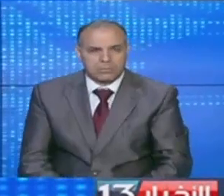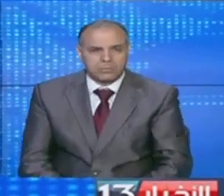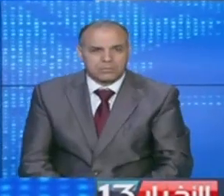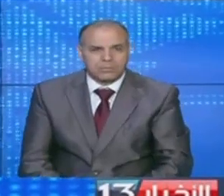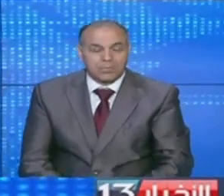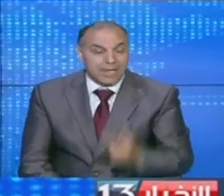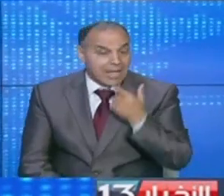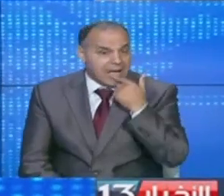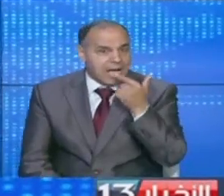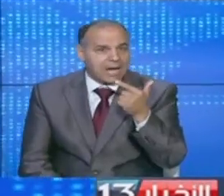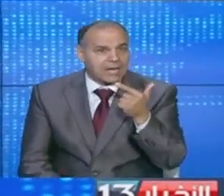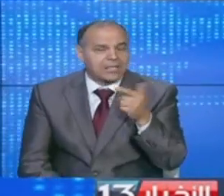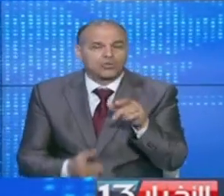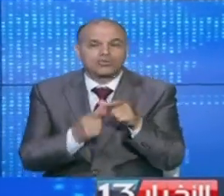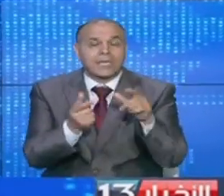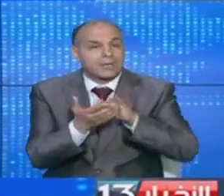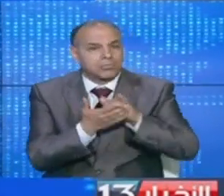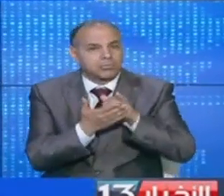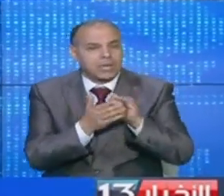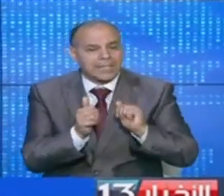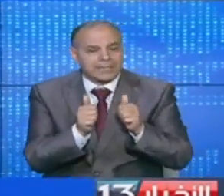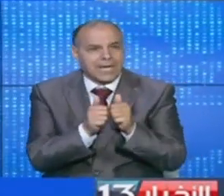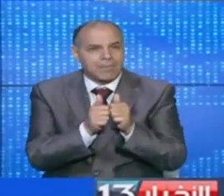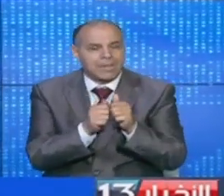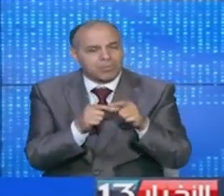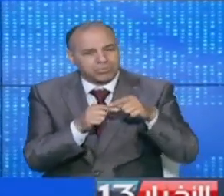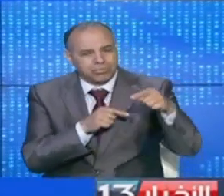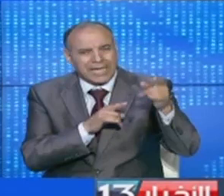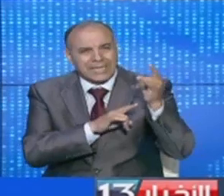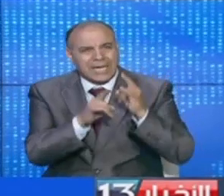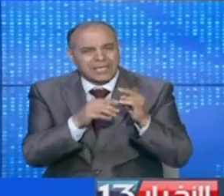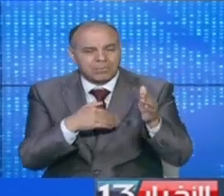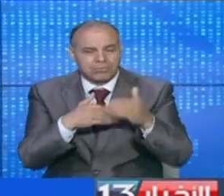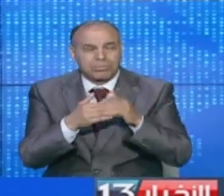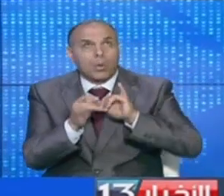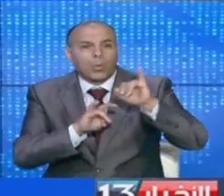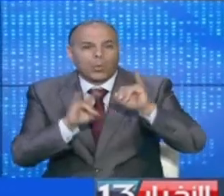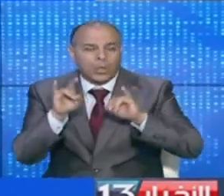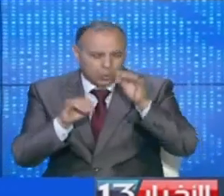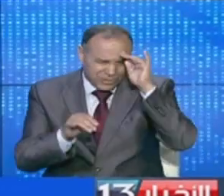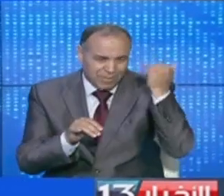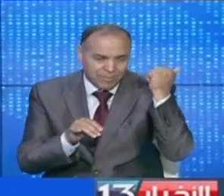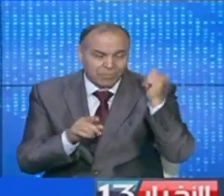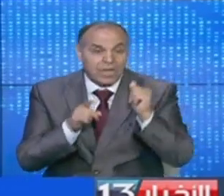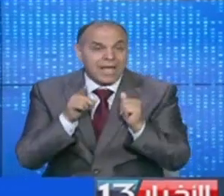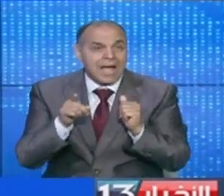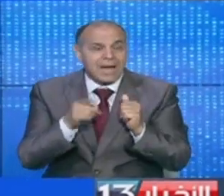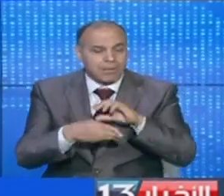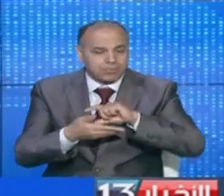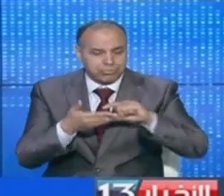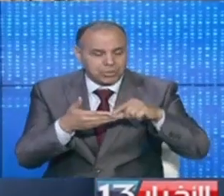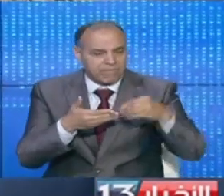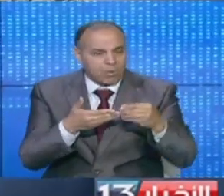اعلنت الخطوط التونسيه تبعا للتمديد في تاريخ غلق المجال الجوي التونسي ان التذاكر